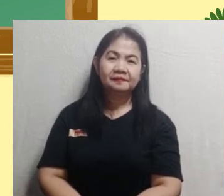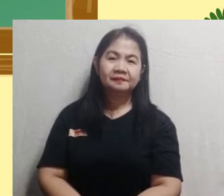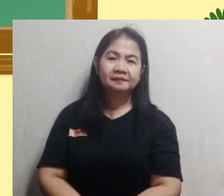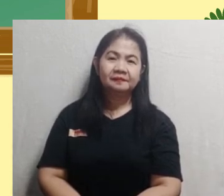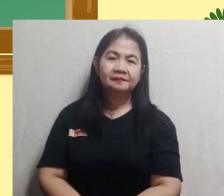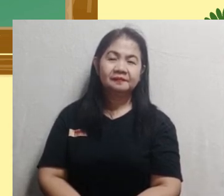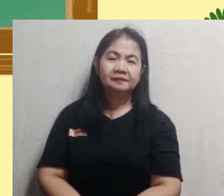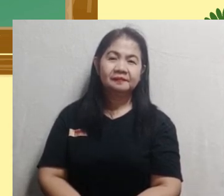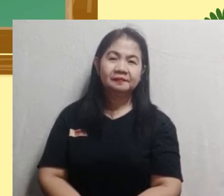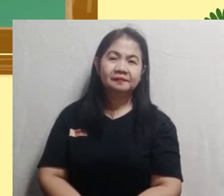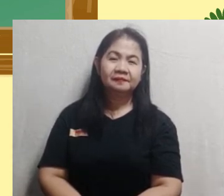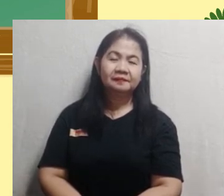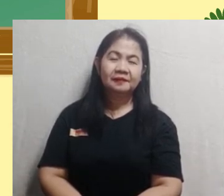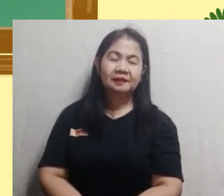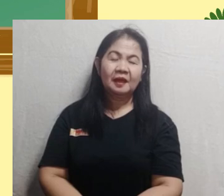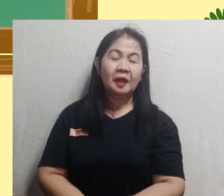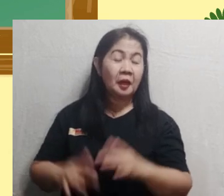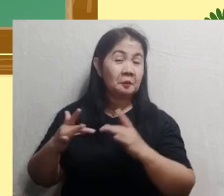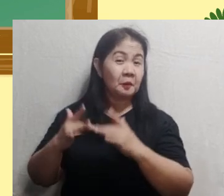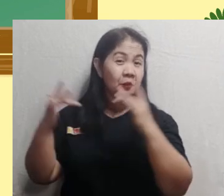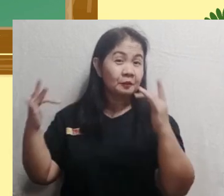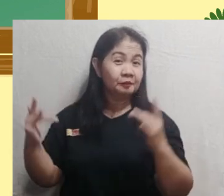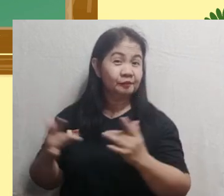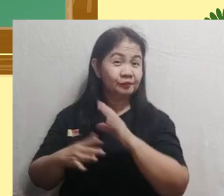Pusong buo kaya o biyak na puso?